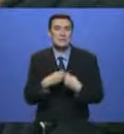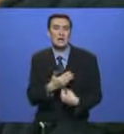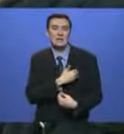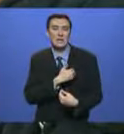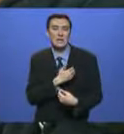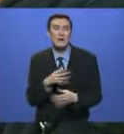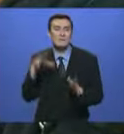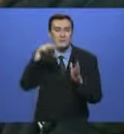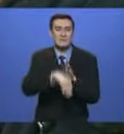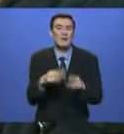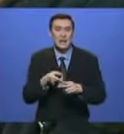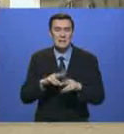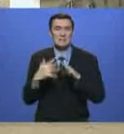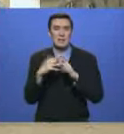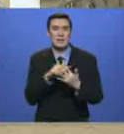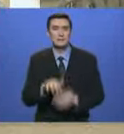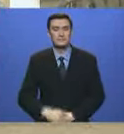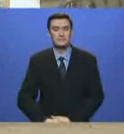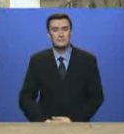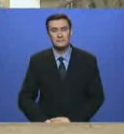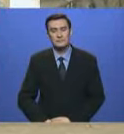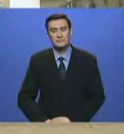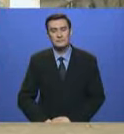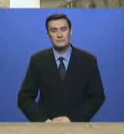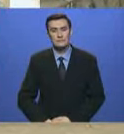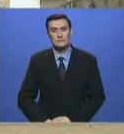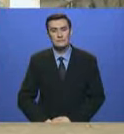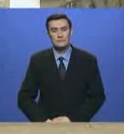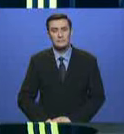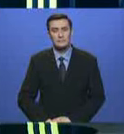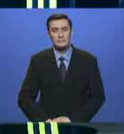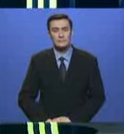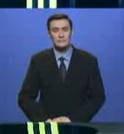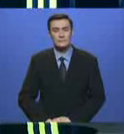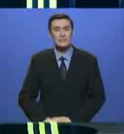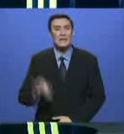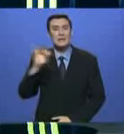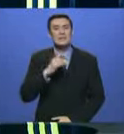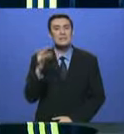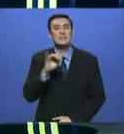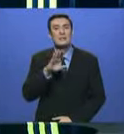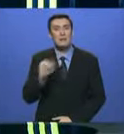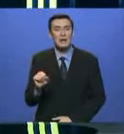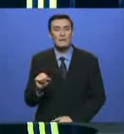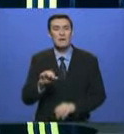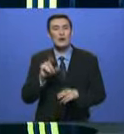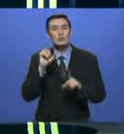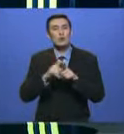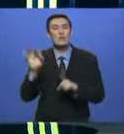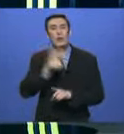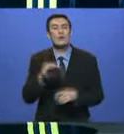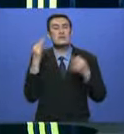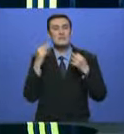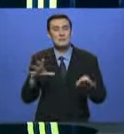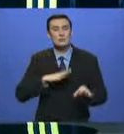обосноваться в этом селе. Тагатукигулов, Амантай Матенов, Атырауская область. Эссе Нурсултана Назарбаева «Слово о